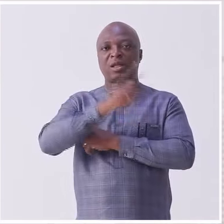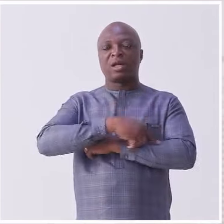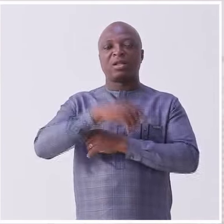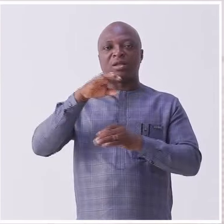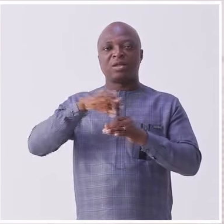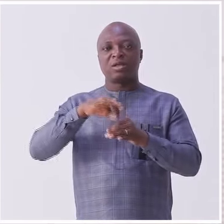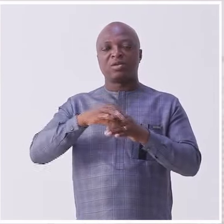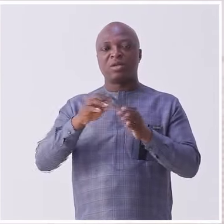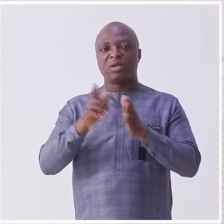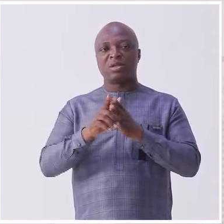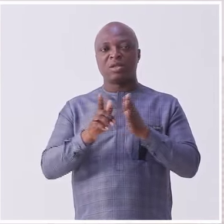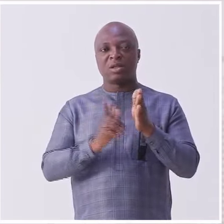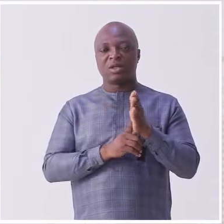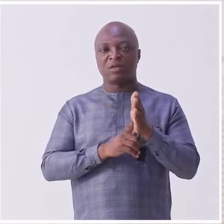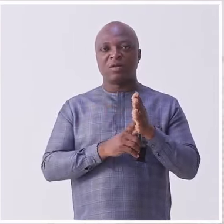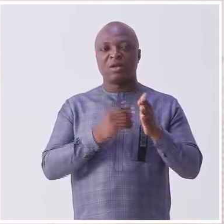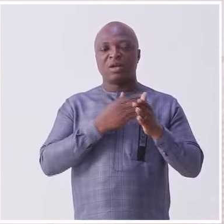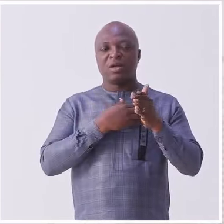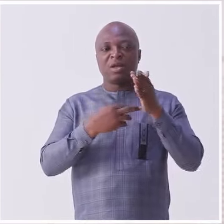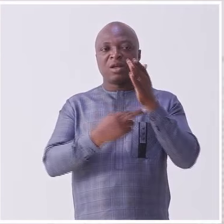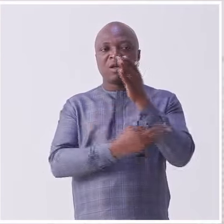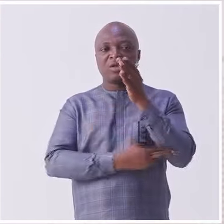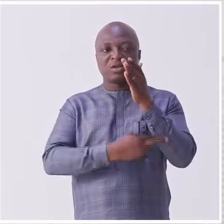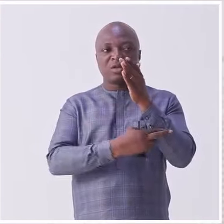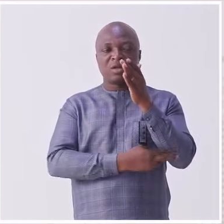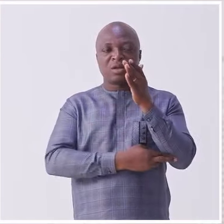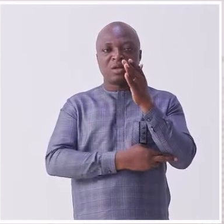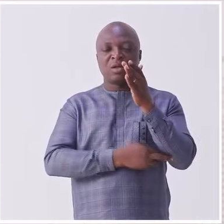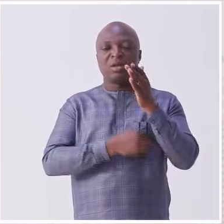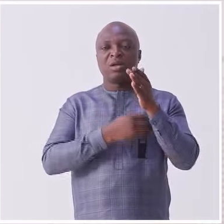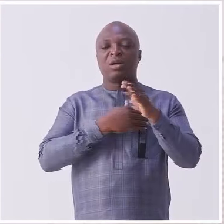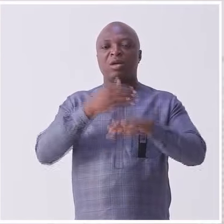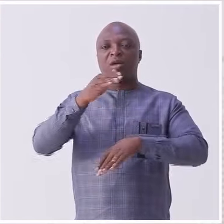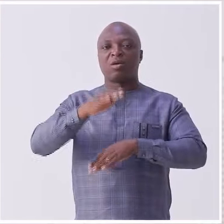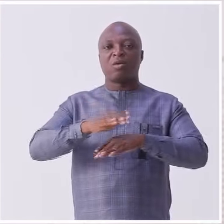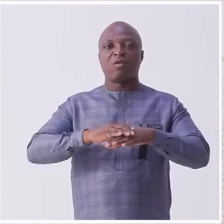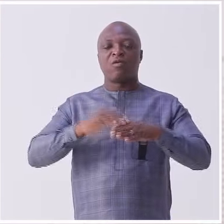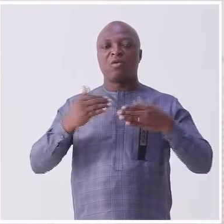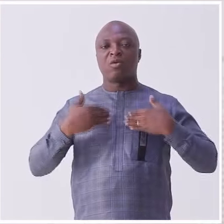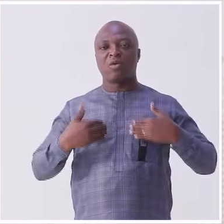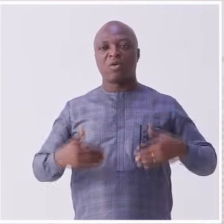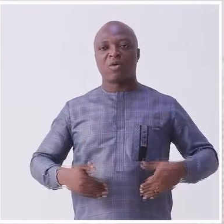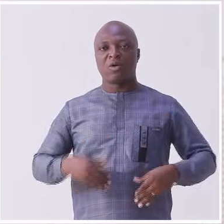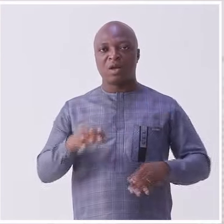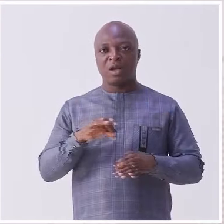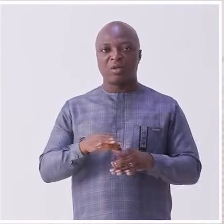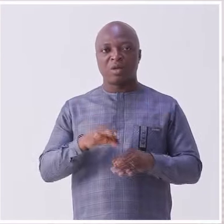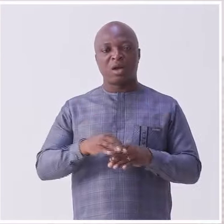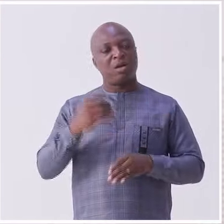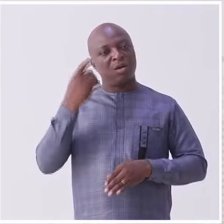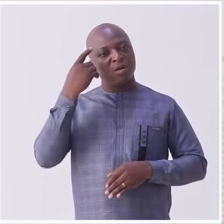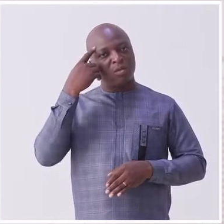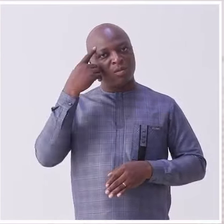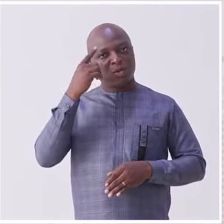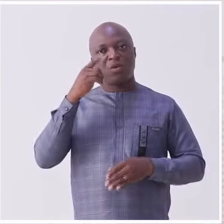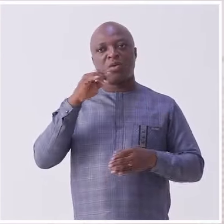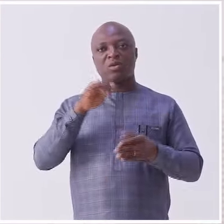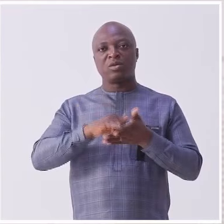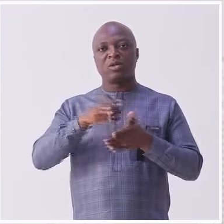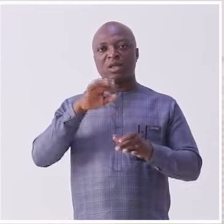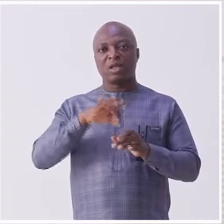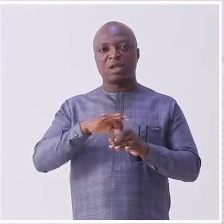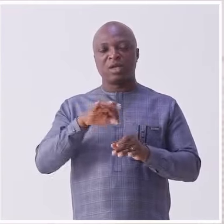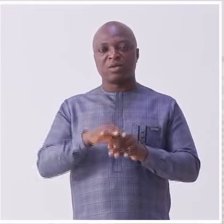élections législatives et régionales et convoque le corps électoral pour les dites